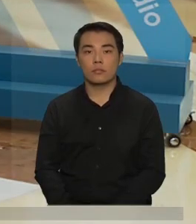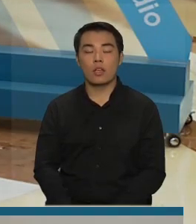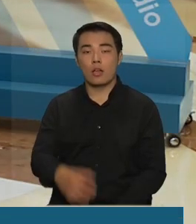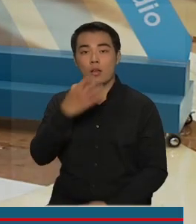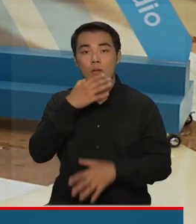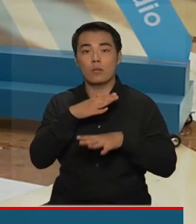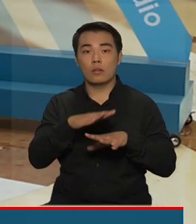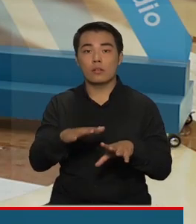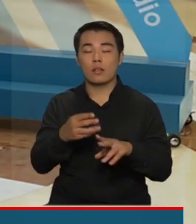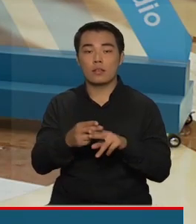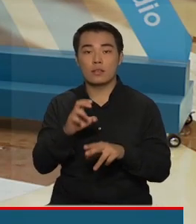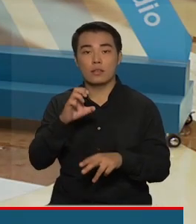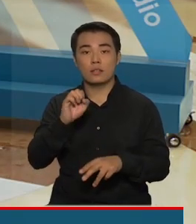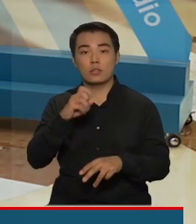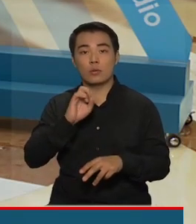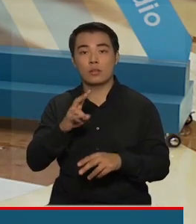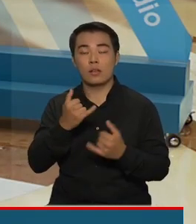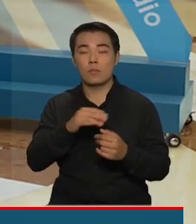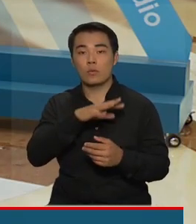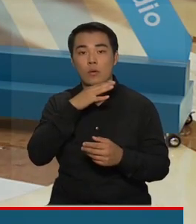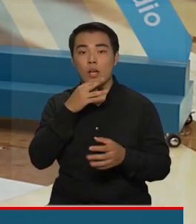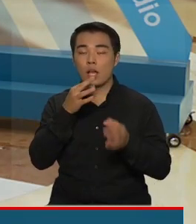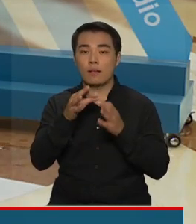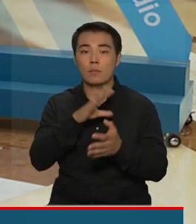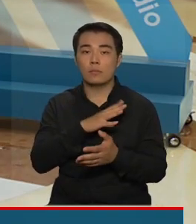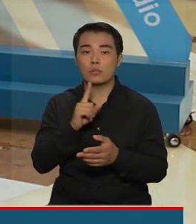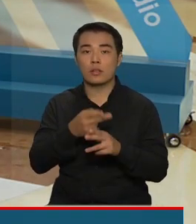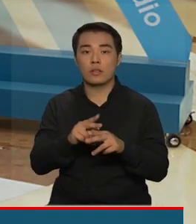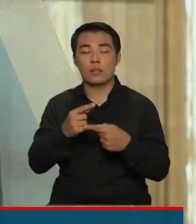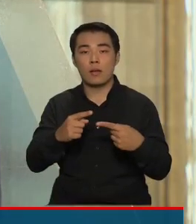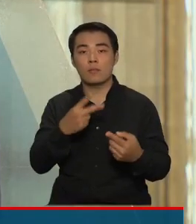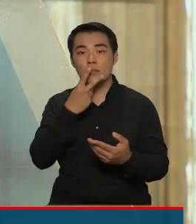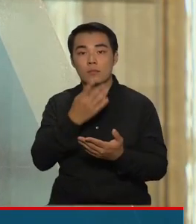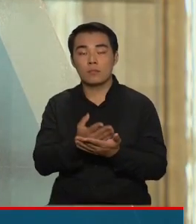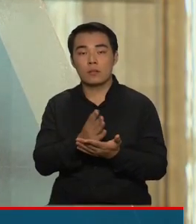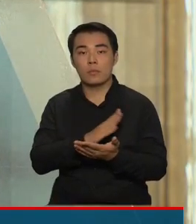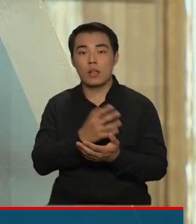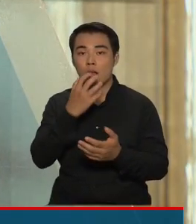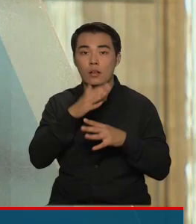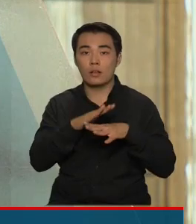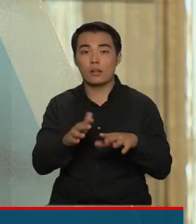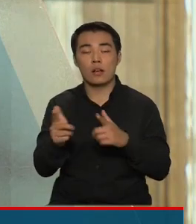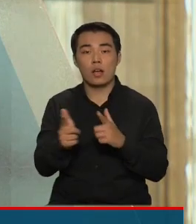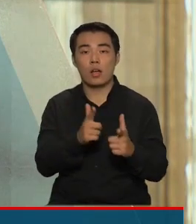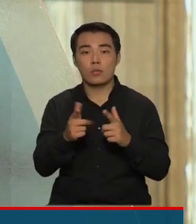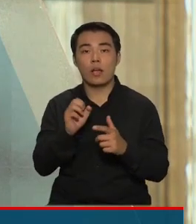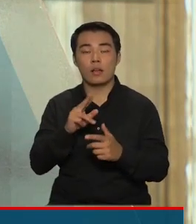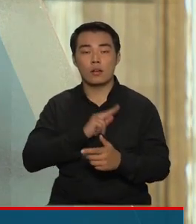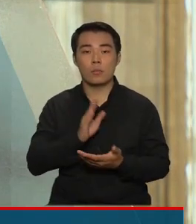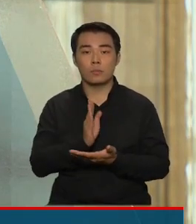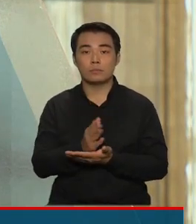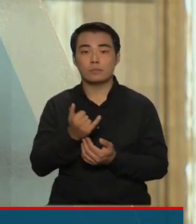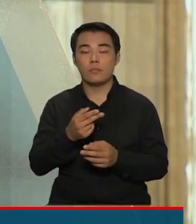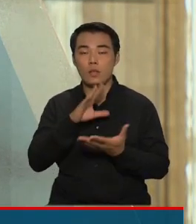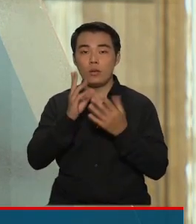Жылыту маусым бүгін. Біраз әңгіме айттыңыздар, біраз есеп бердіңіздер. Жылыту маусымына дайындық қалай енді? Қазір ақпарат